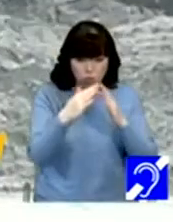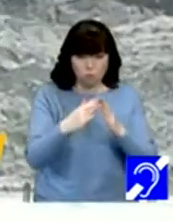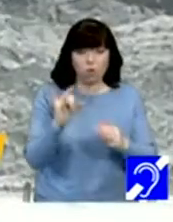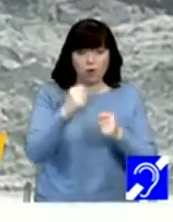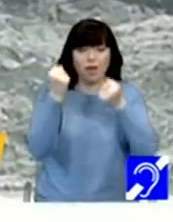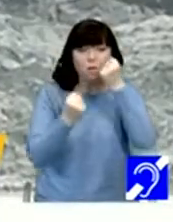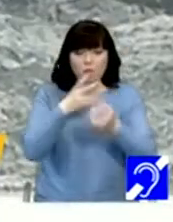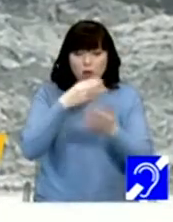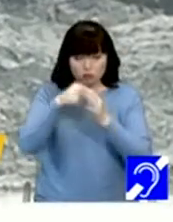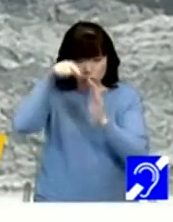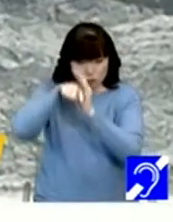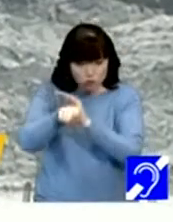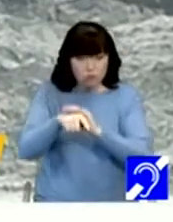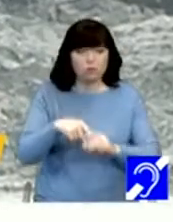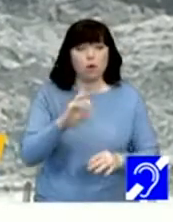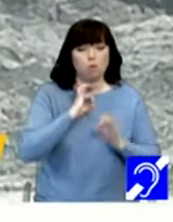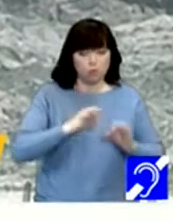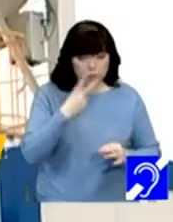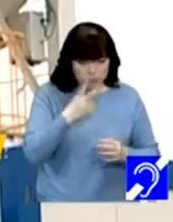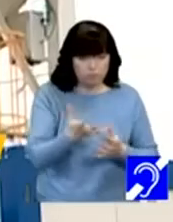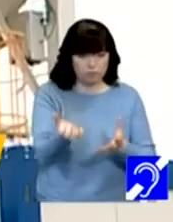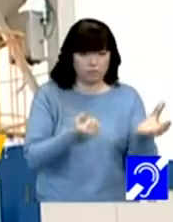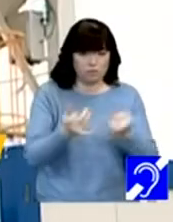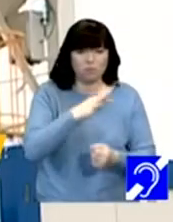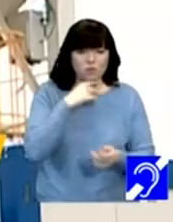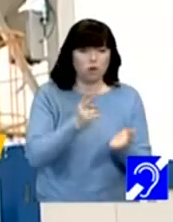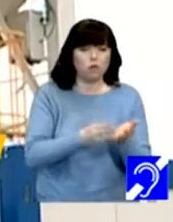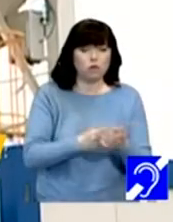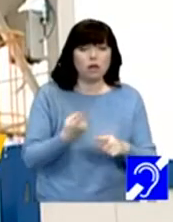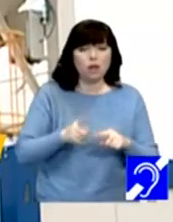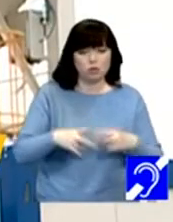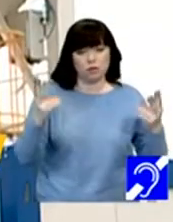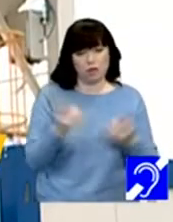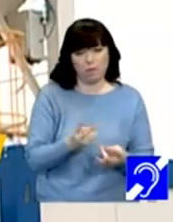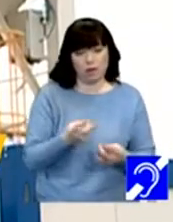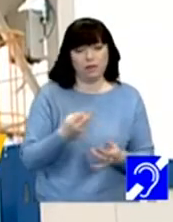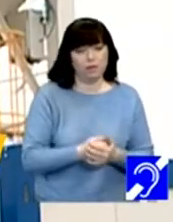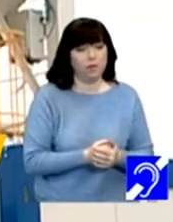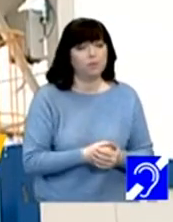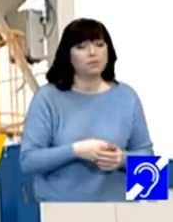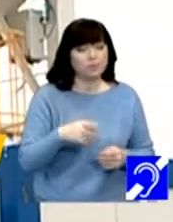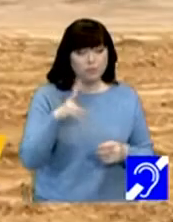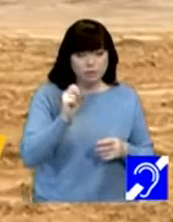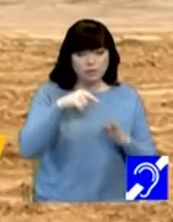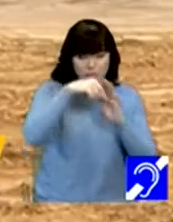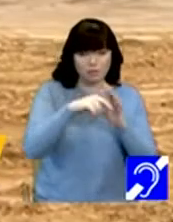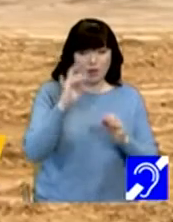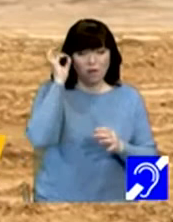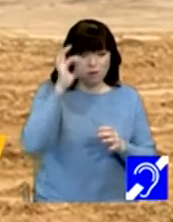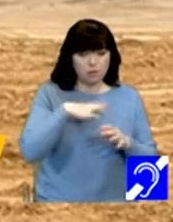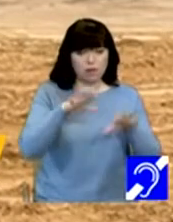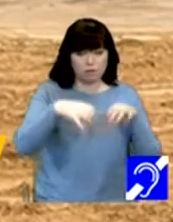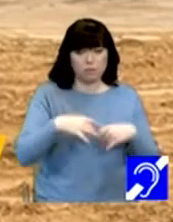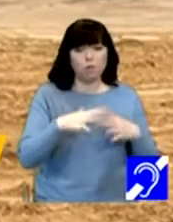în automobilele suspecților, procurorii au ridicat mai multe probe necesare anchetei. De la sediul întreprinderii au fost confiscați